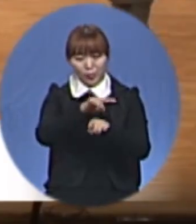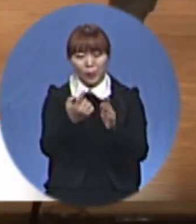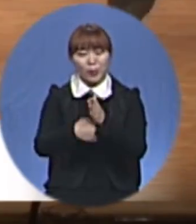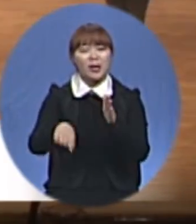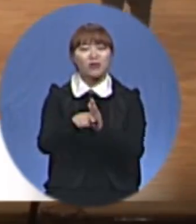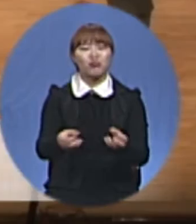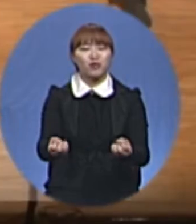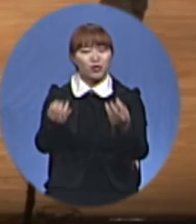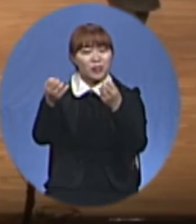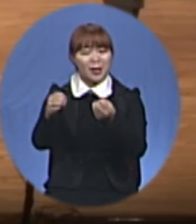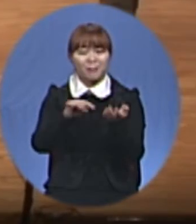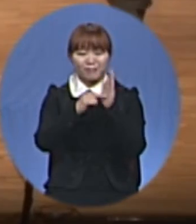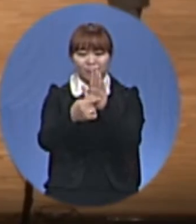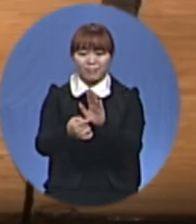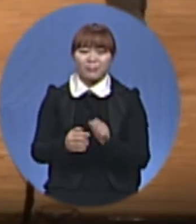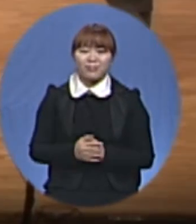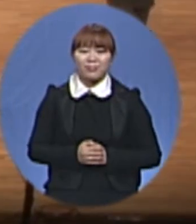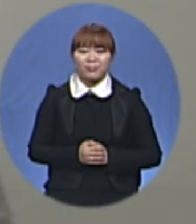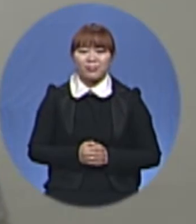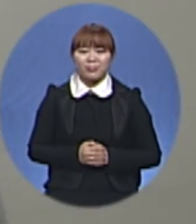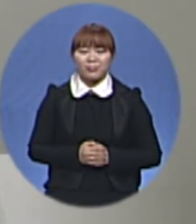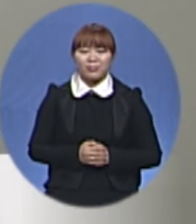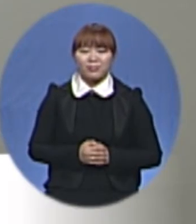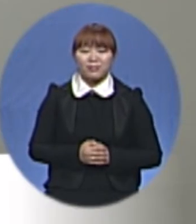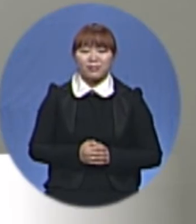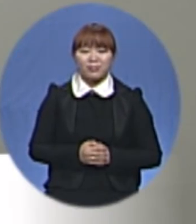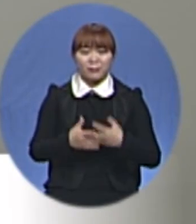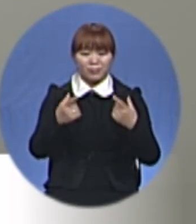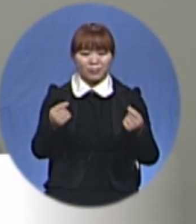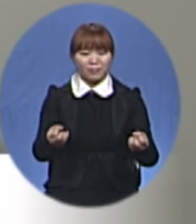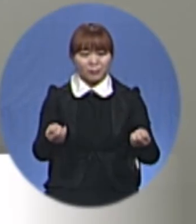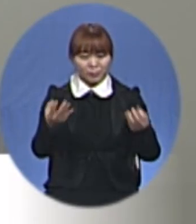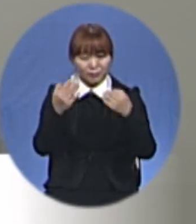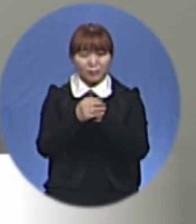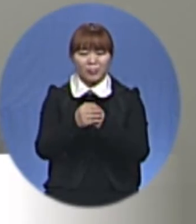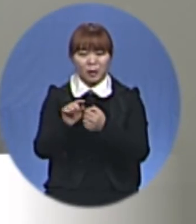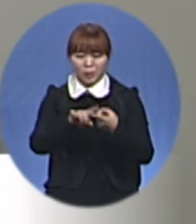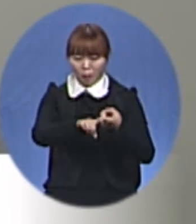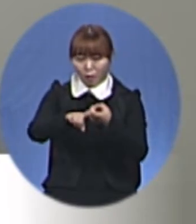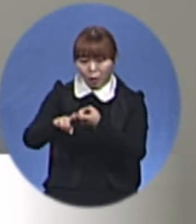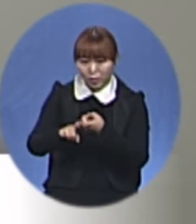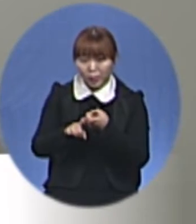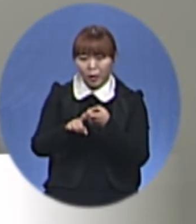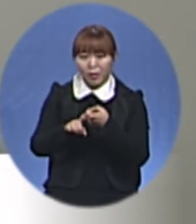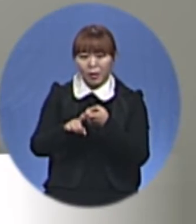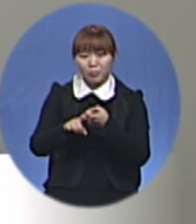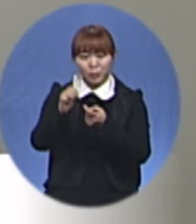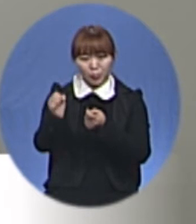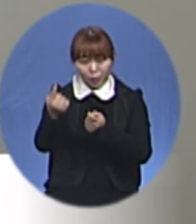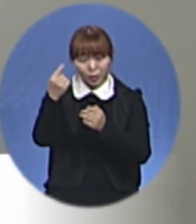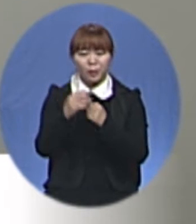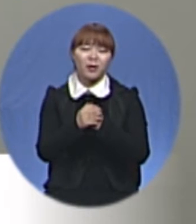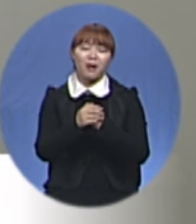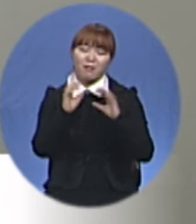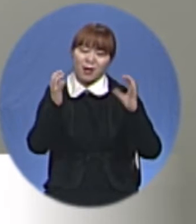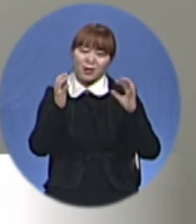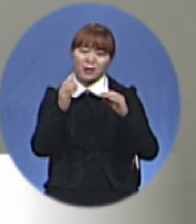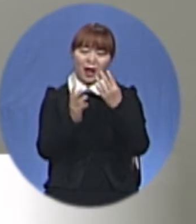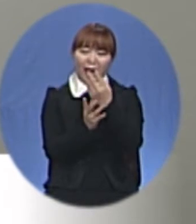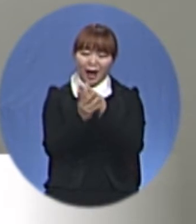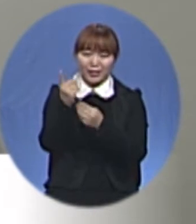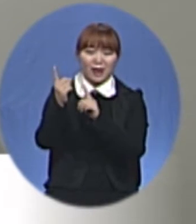위한 축제장을 마련했습니다. 이런 행사나 이런 거를 같이 연합으로 진행함으로써